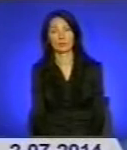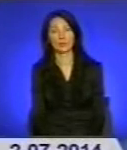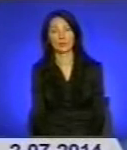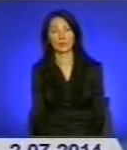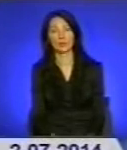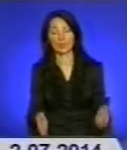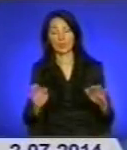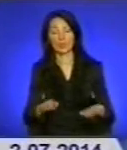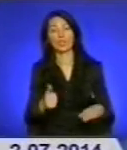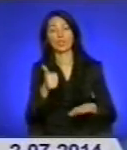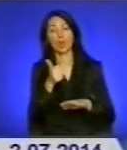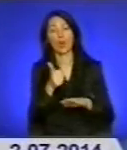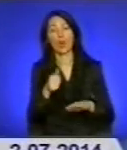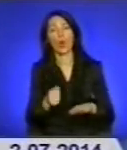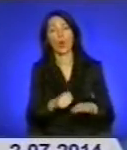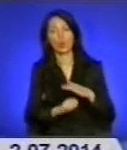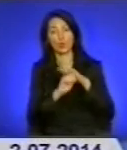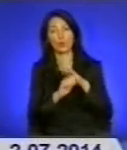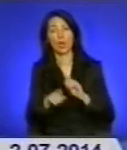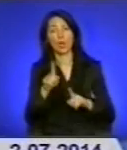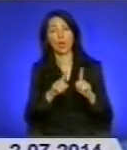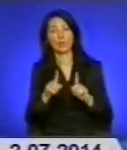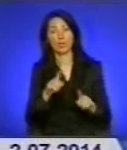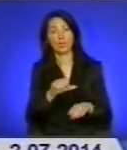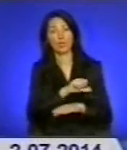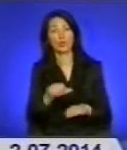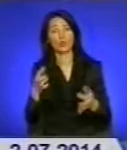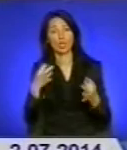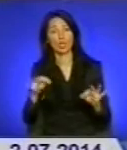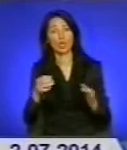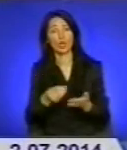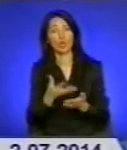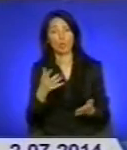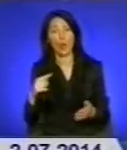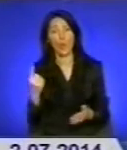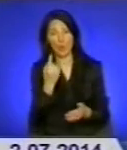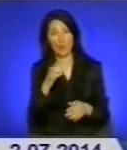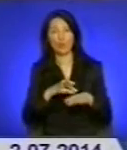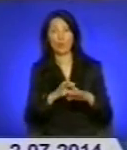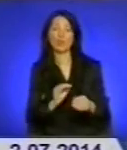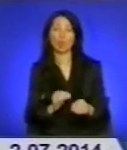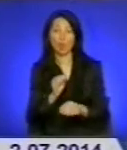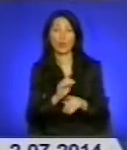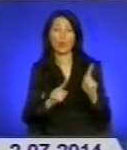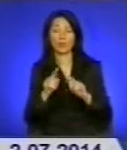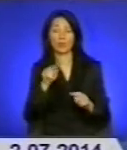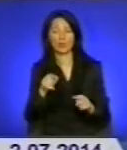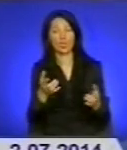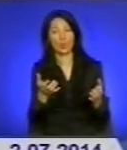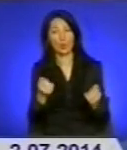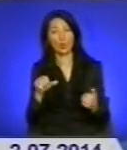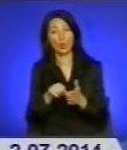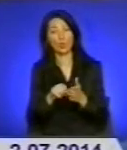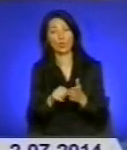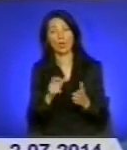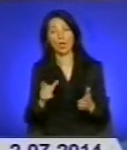залишилося основна сесія зовнішнього незалежного оцінювання і вперше на Тернопільщині проходить додаткова сесія ЗНО тут у ній беруть участь і